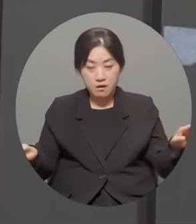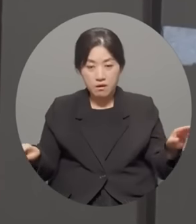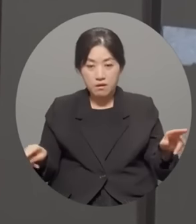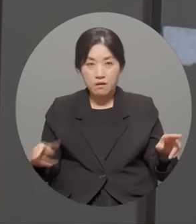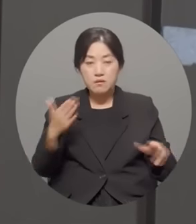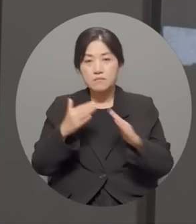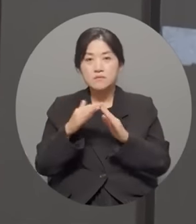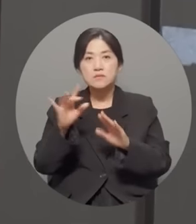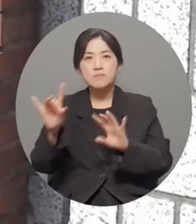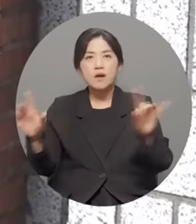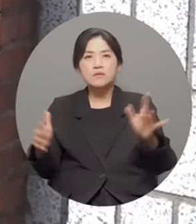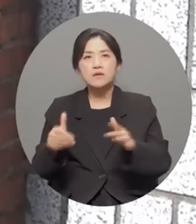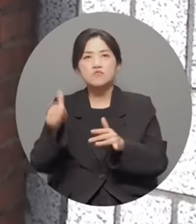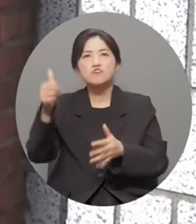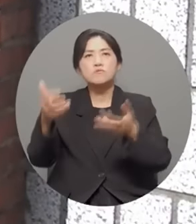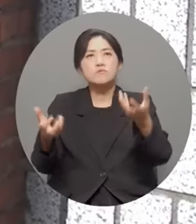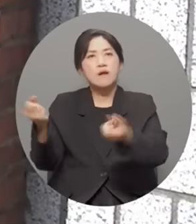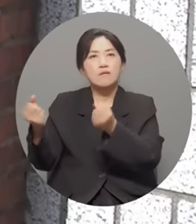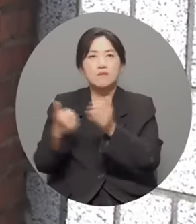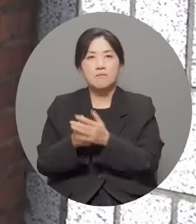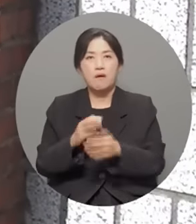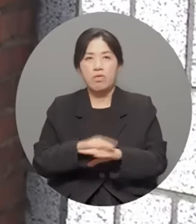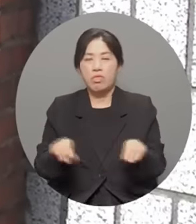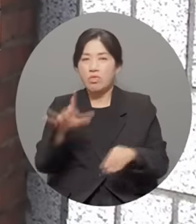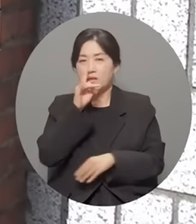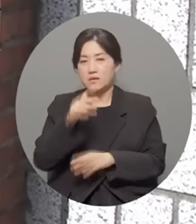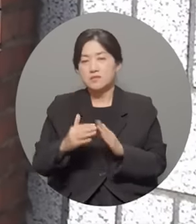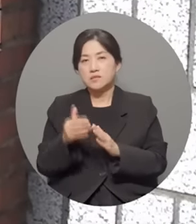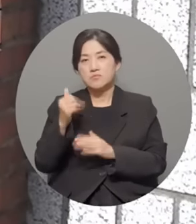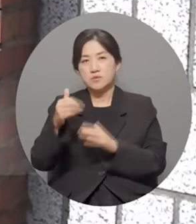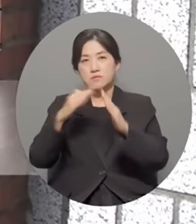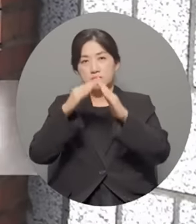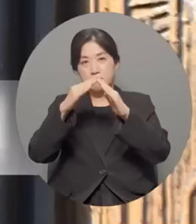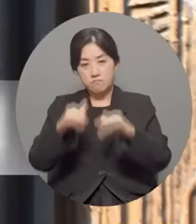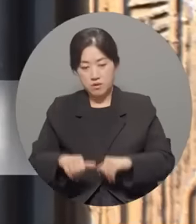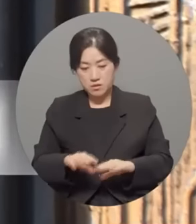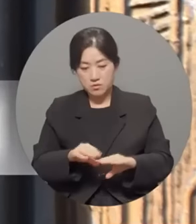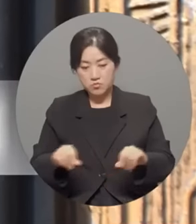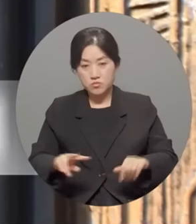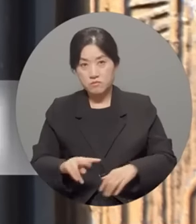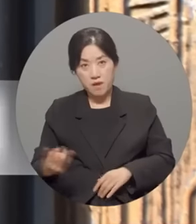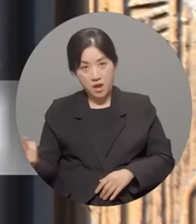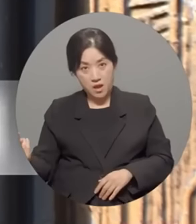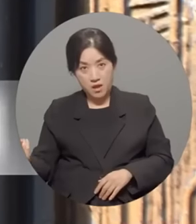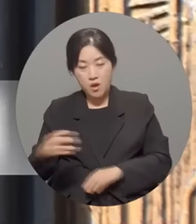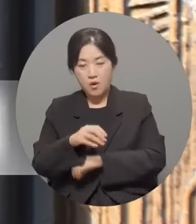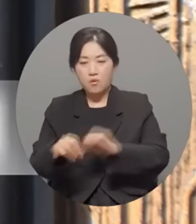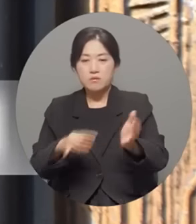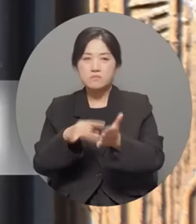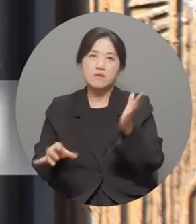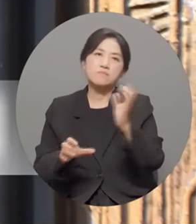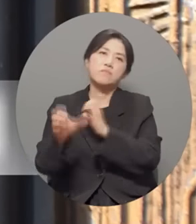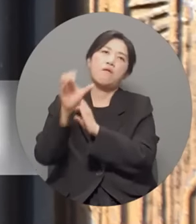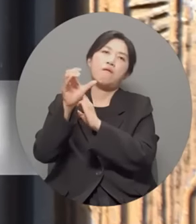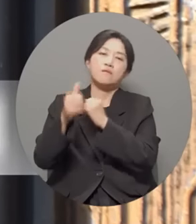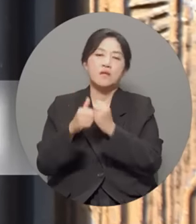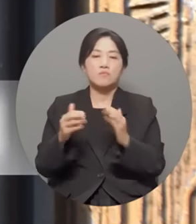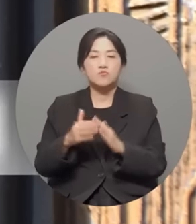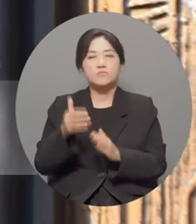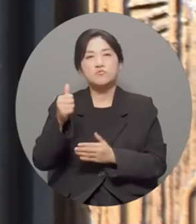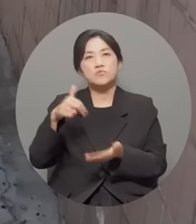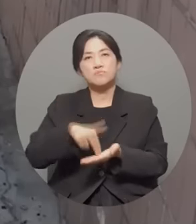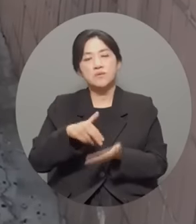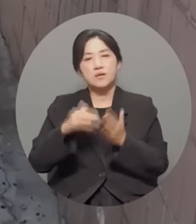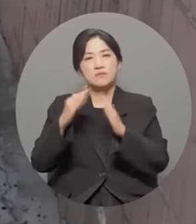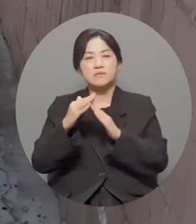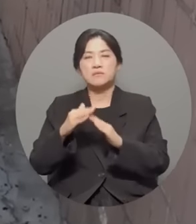집이라 처리는 쉽지 않습니다. 집주인이 주택을 철거해 토지로 바뀔 경우 오히려 세금이 늘어 주인들이 꺼리기